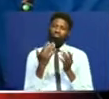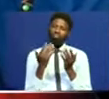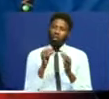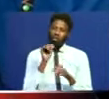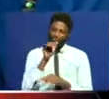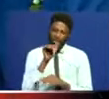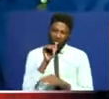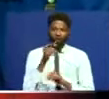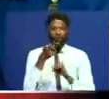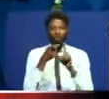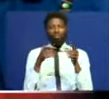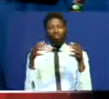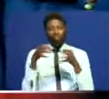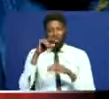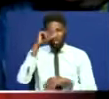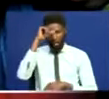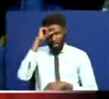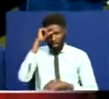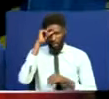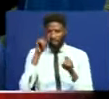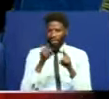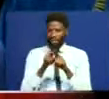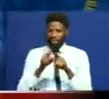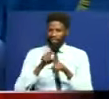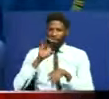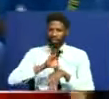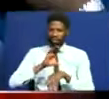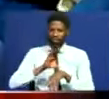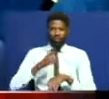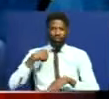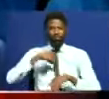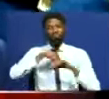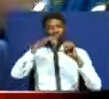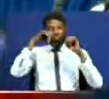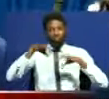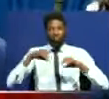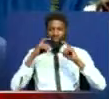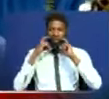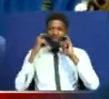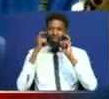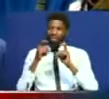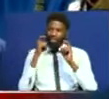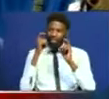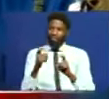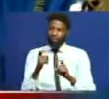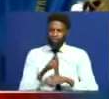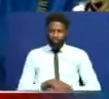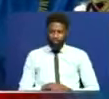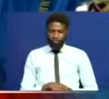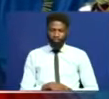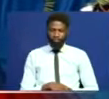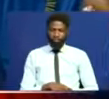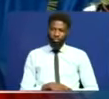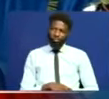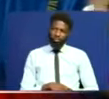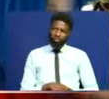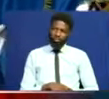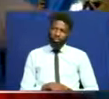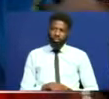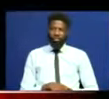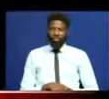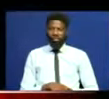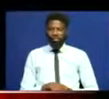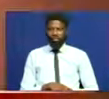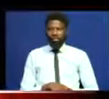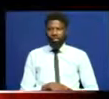hata kanisani, tuwache dhambi na makosa, nayo yo kanisa pia nayo iache